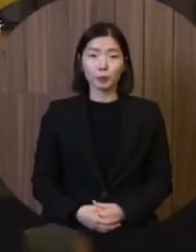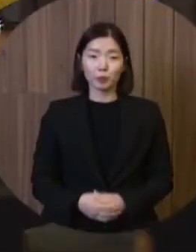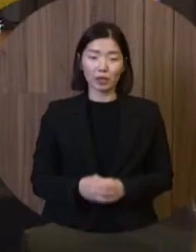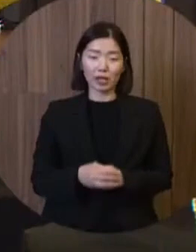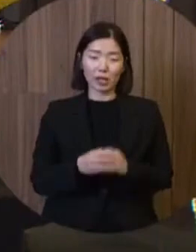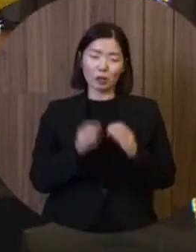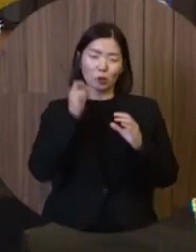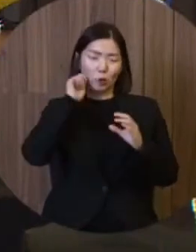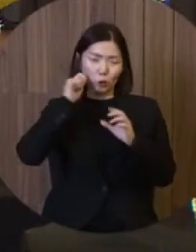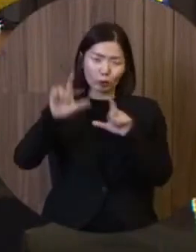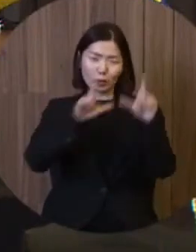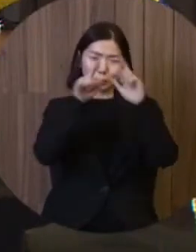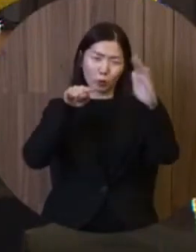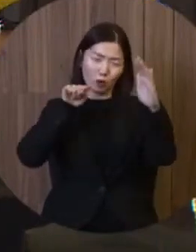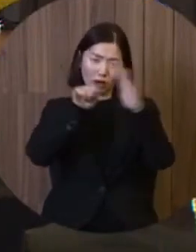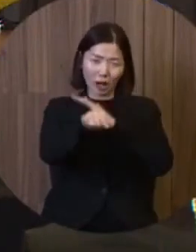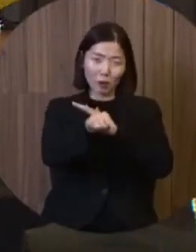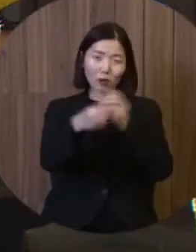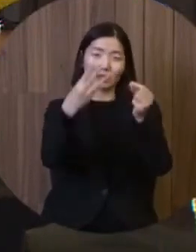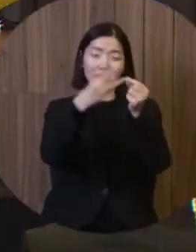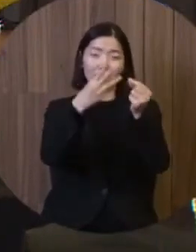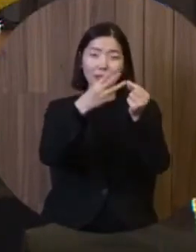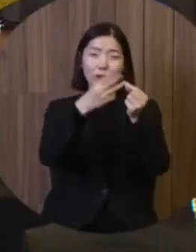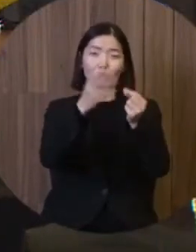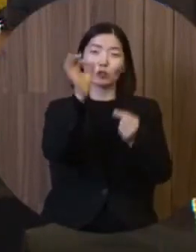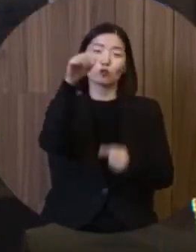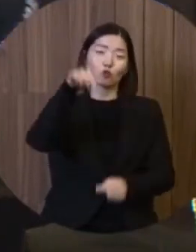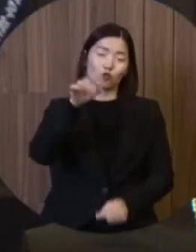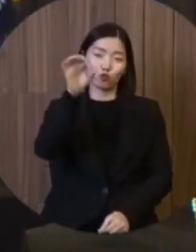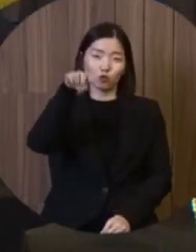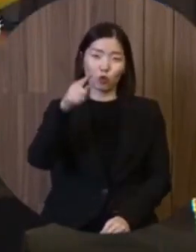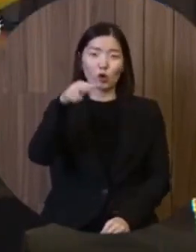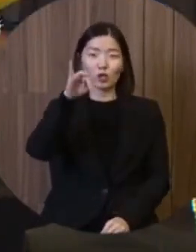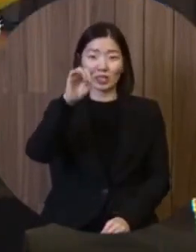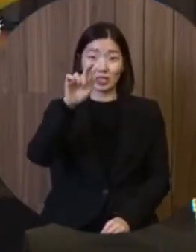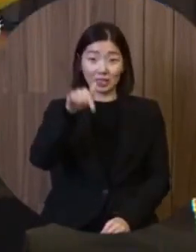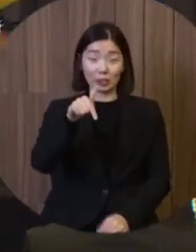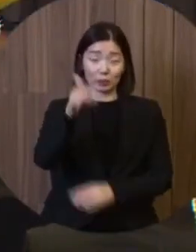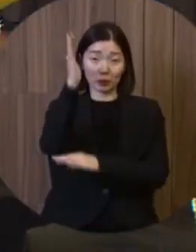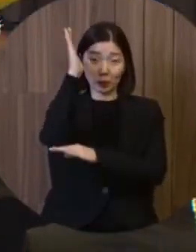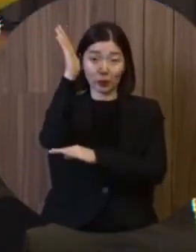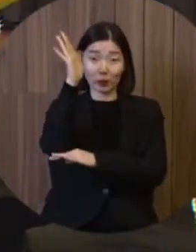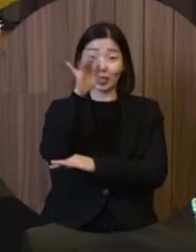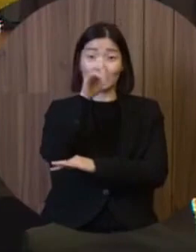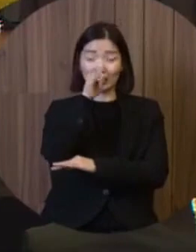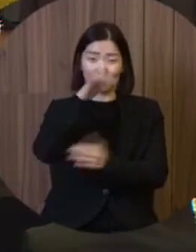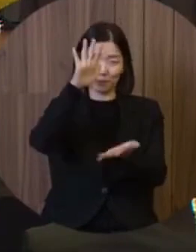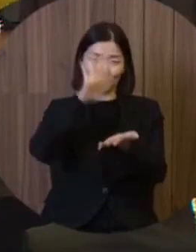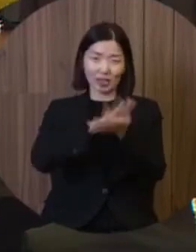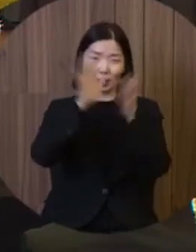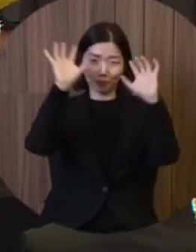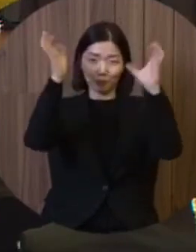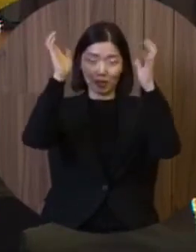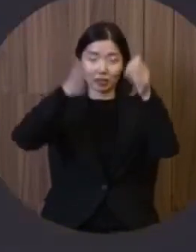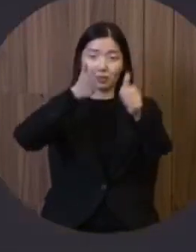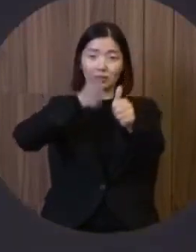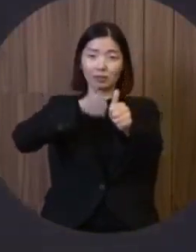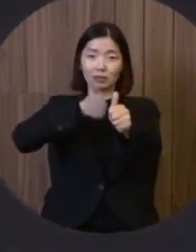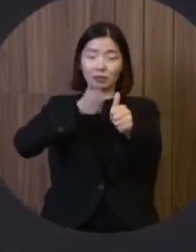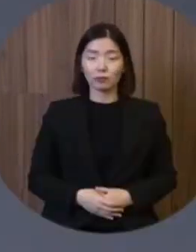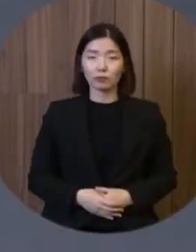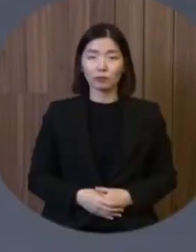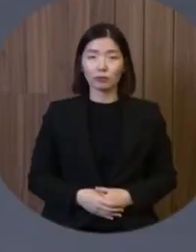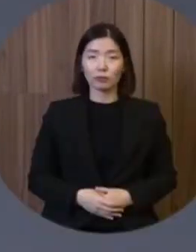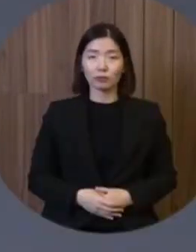민생으로 정면 돌파 기호 3번 우원식 후보 연설이 있겠습니다. 여러분 뜨거운 박수로 맞이하시기 바랍니다.